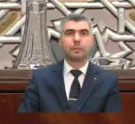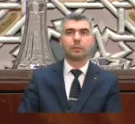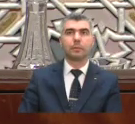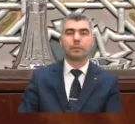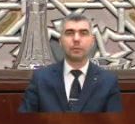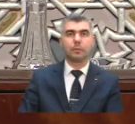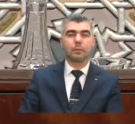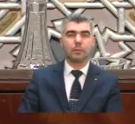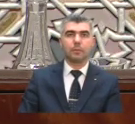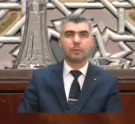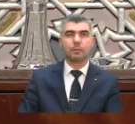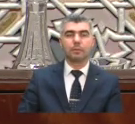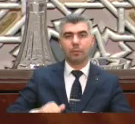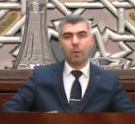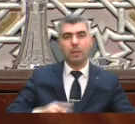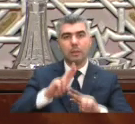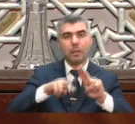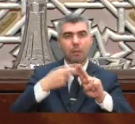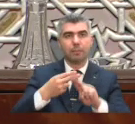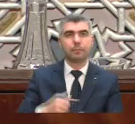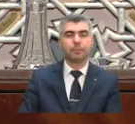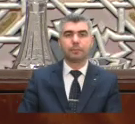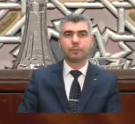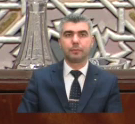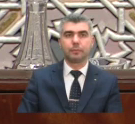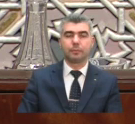شكرا السيد النائب. جواب السيد الوزير.